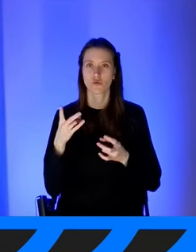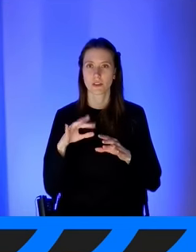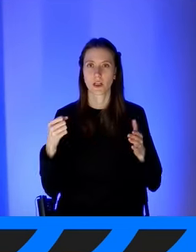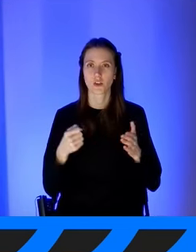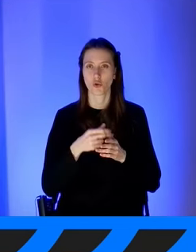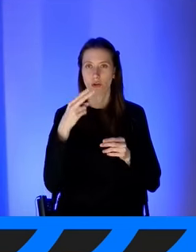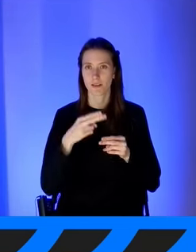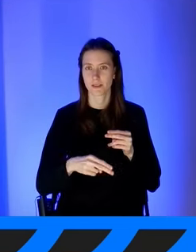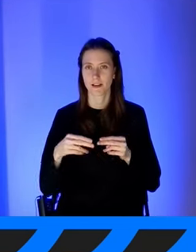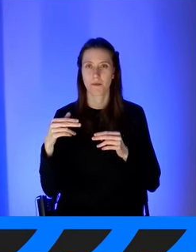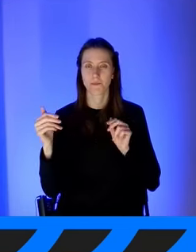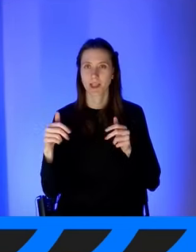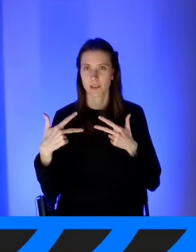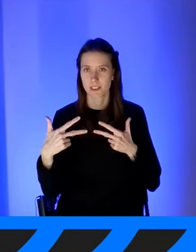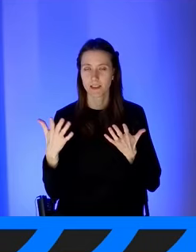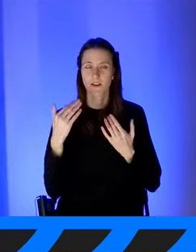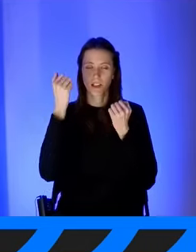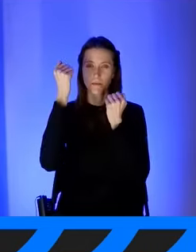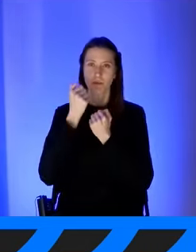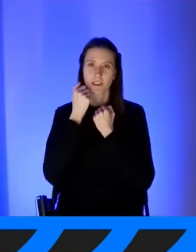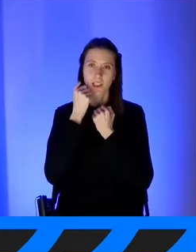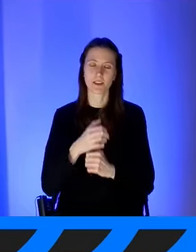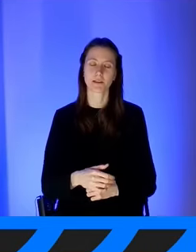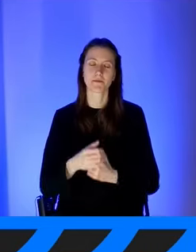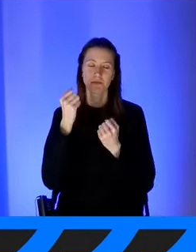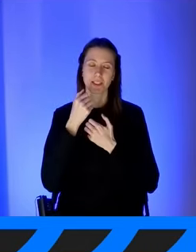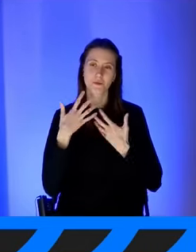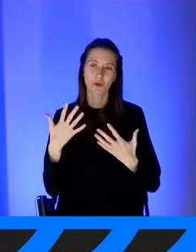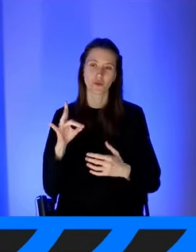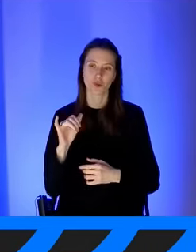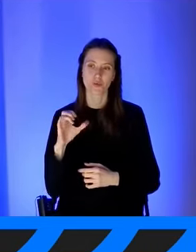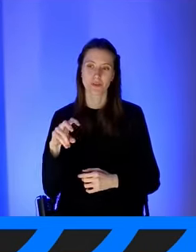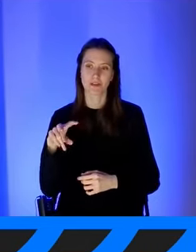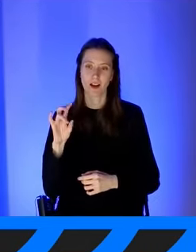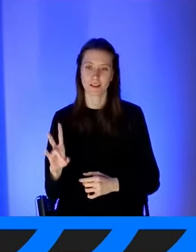трансляции. Давайте поблагодарим. Спасибо, Руслан. Спасибо.